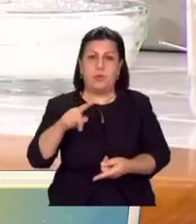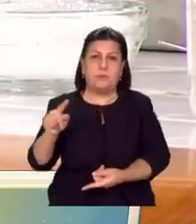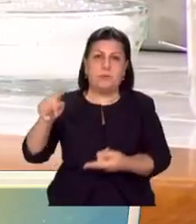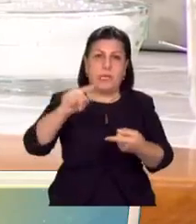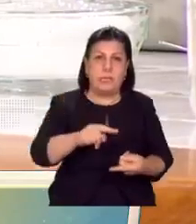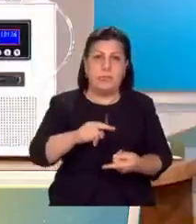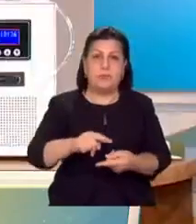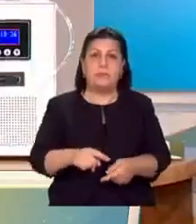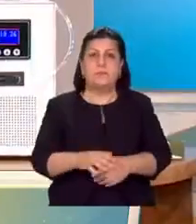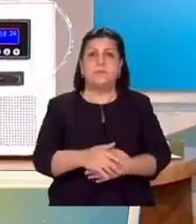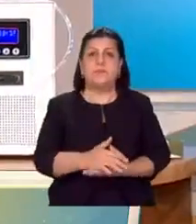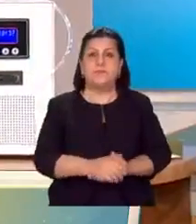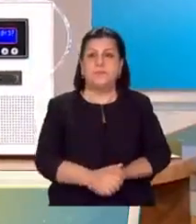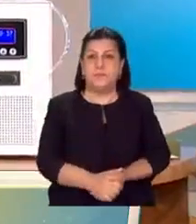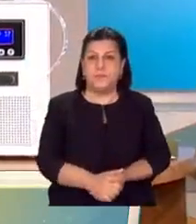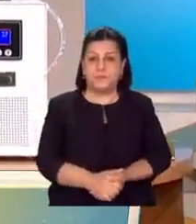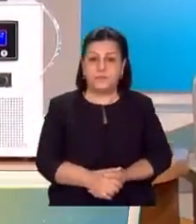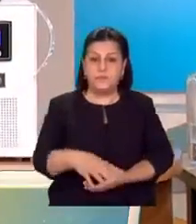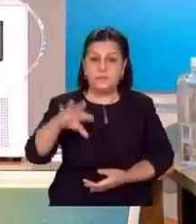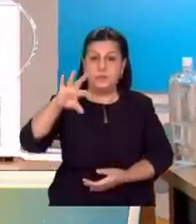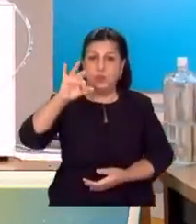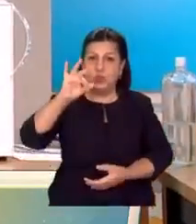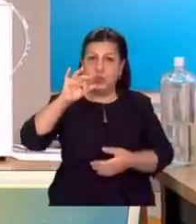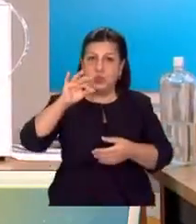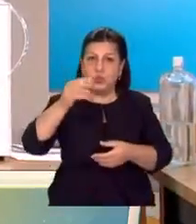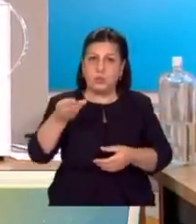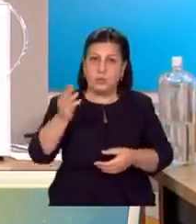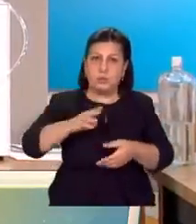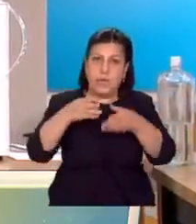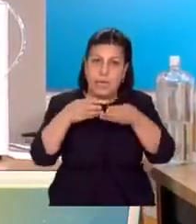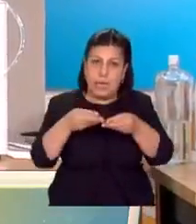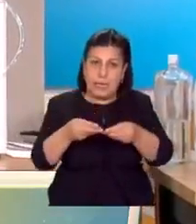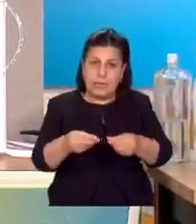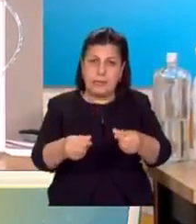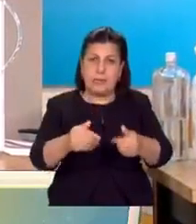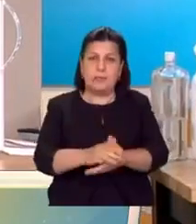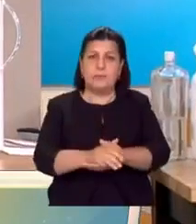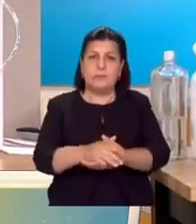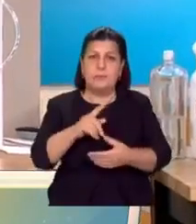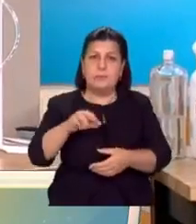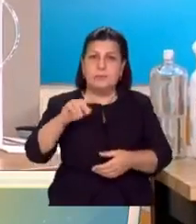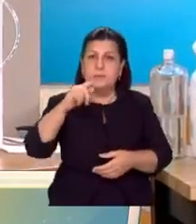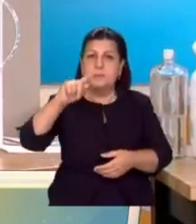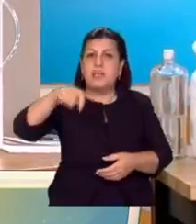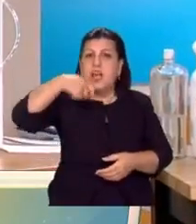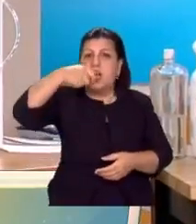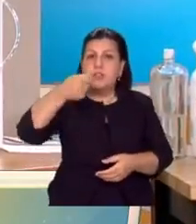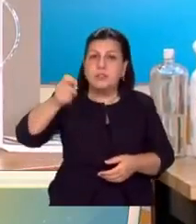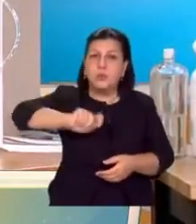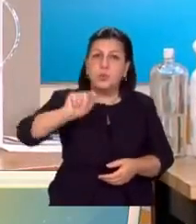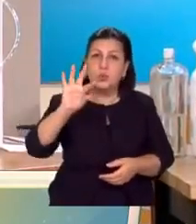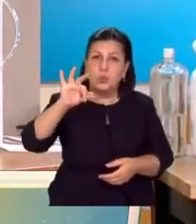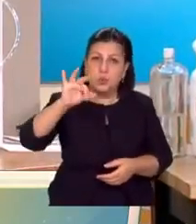getirdim şöyle bu erittim birazcık da erittiğim hatta o Nasıl böyle bir kaşık tuz oluyorsunuz